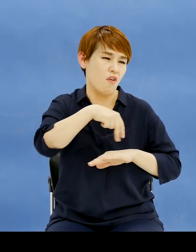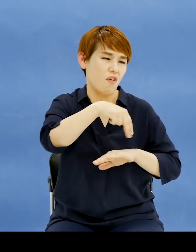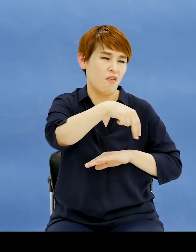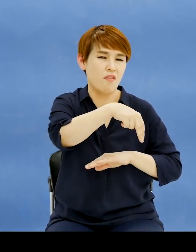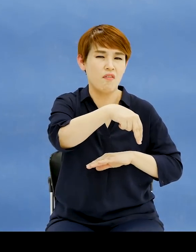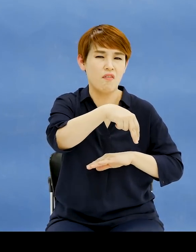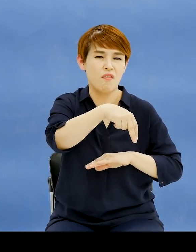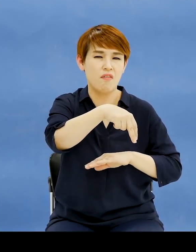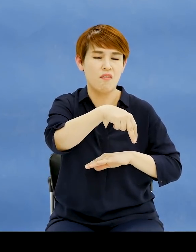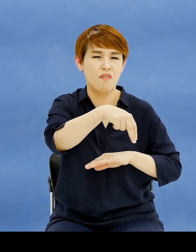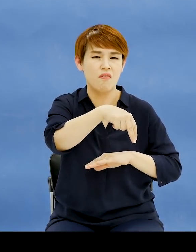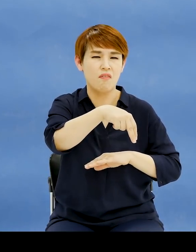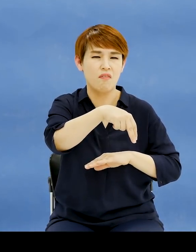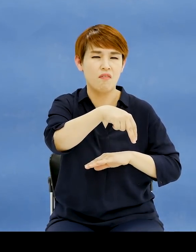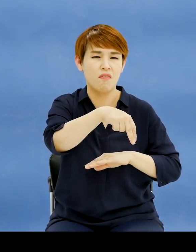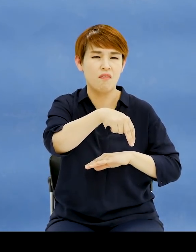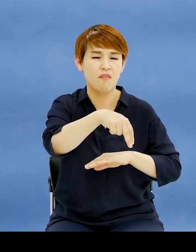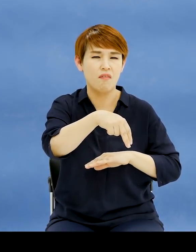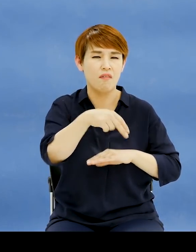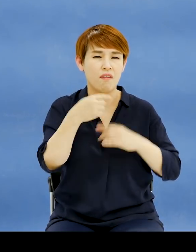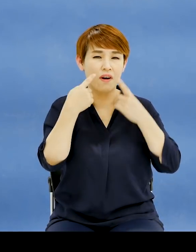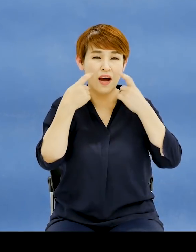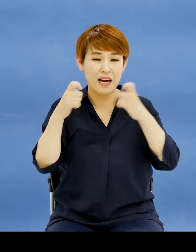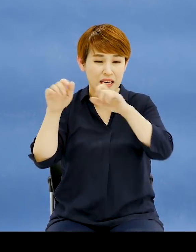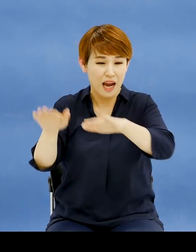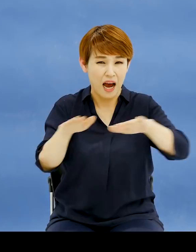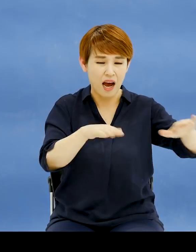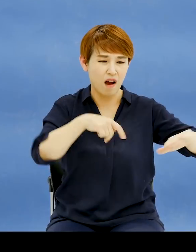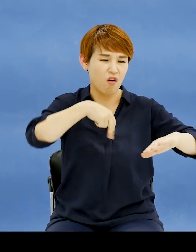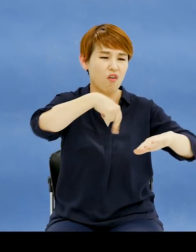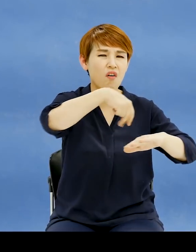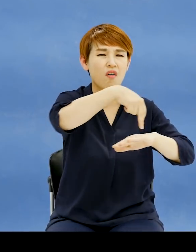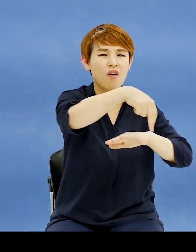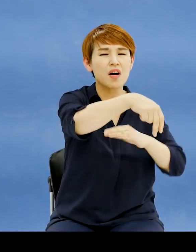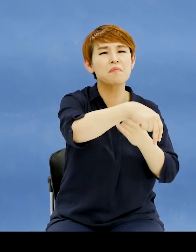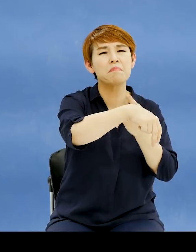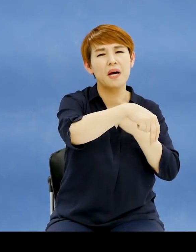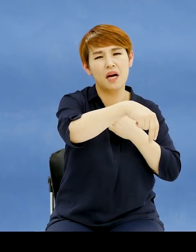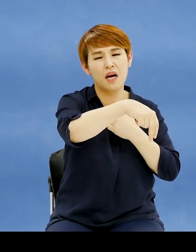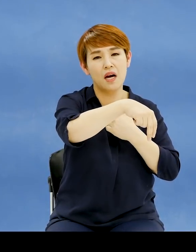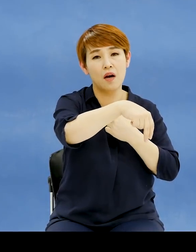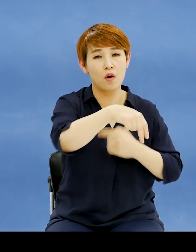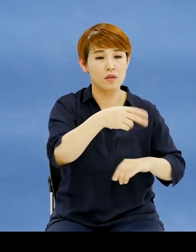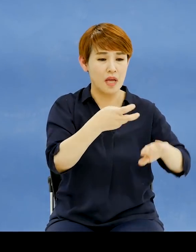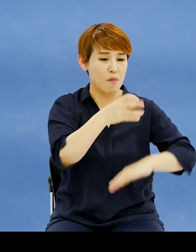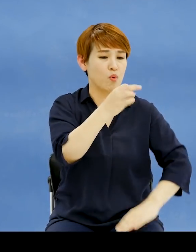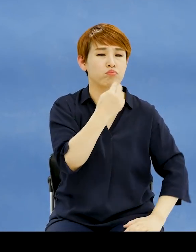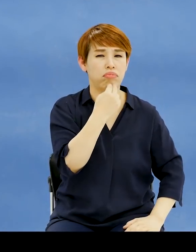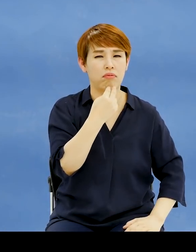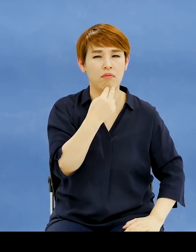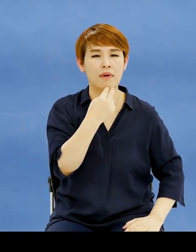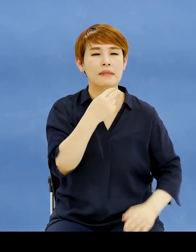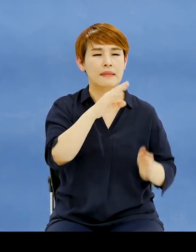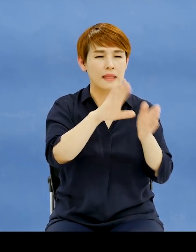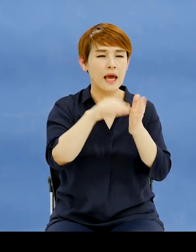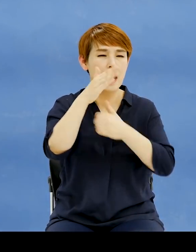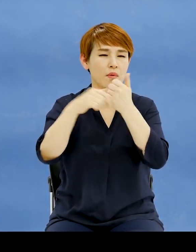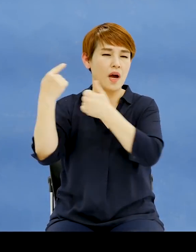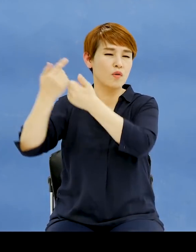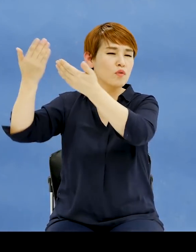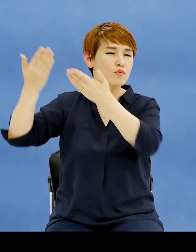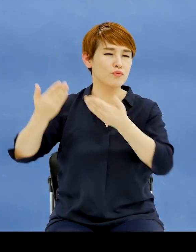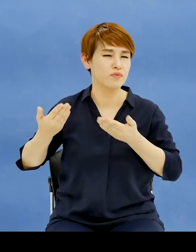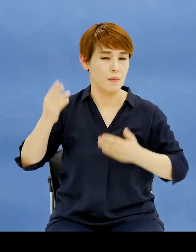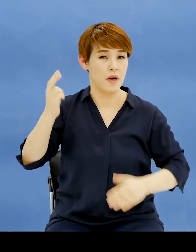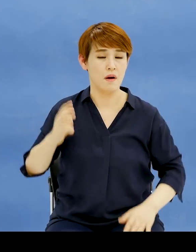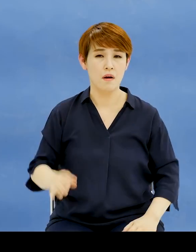어. 걸어가면서 아. 근데 그때 좀 많이 여러 가지 인생을 보는 법을 지금 생각하면 하나님이 가르쳐 주신 것 같아요. 그래서